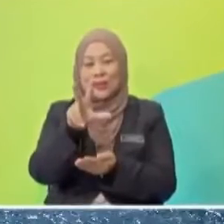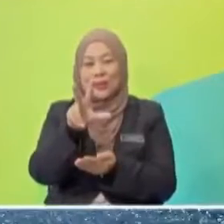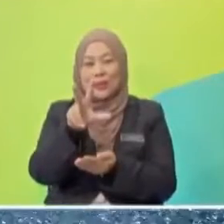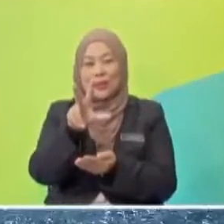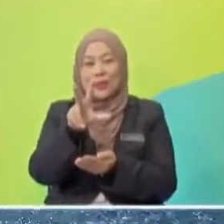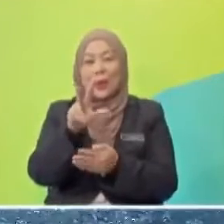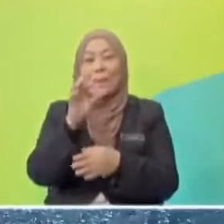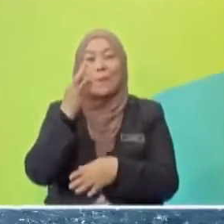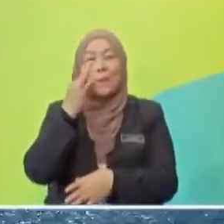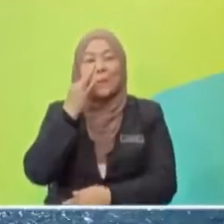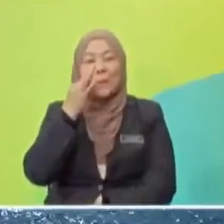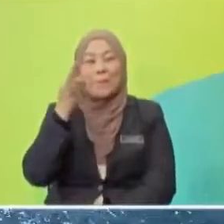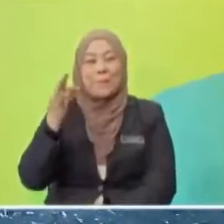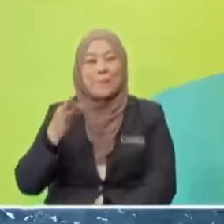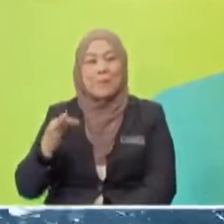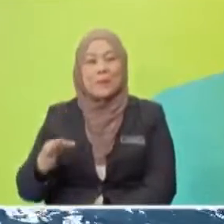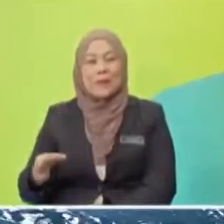pensil hidup